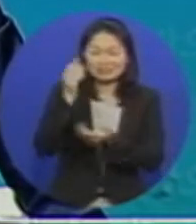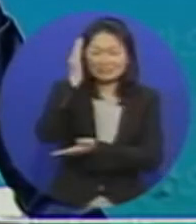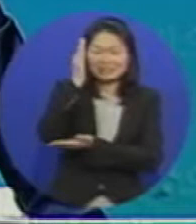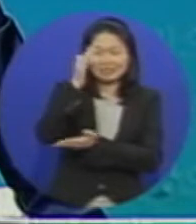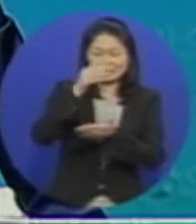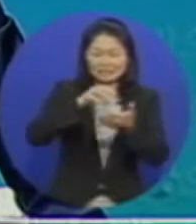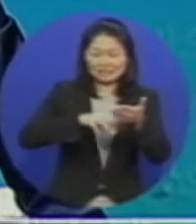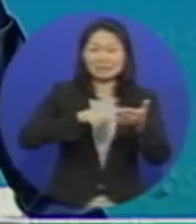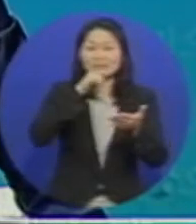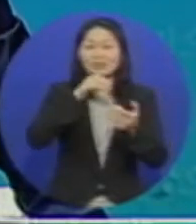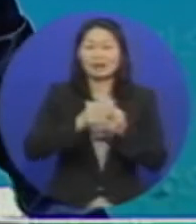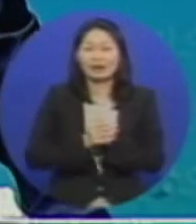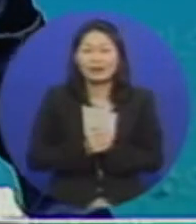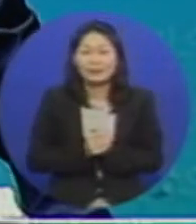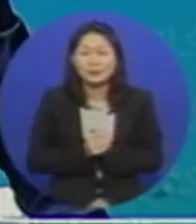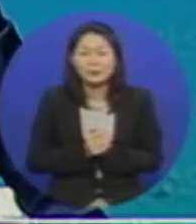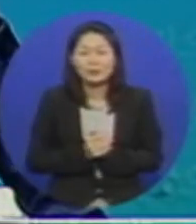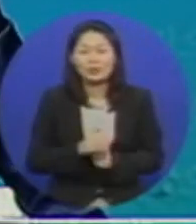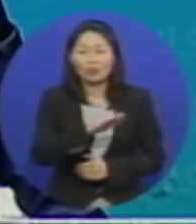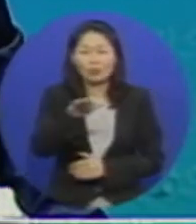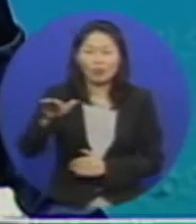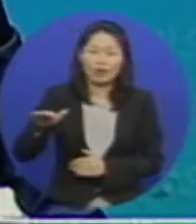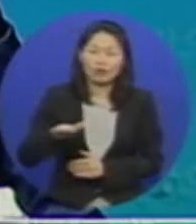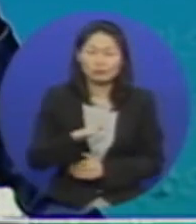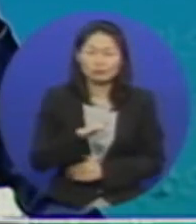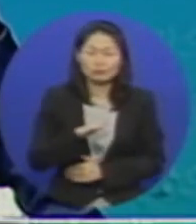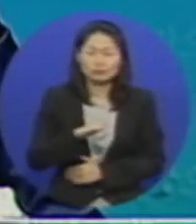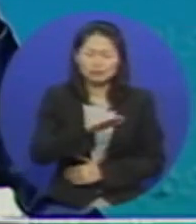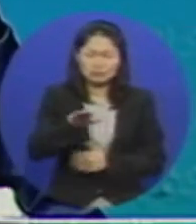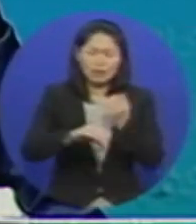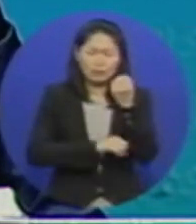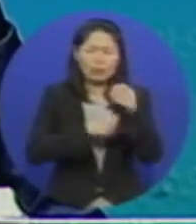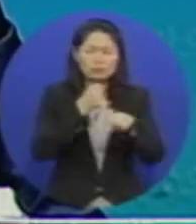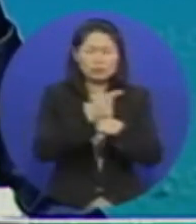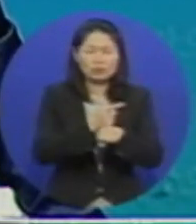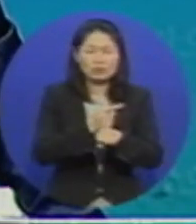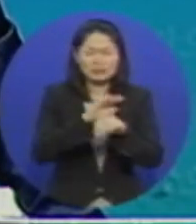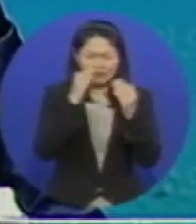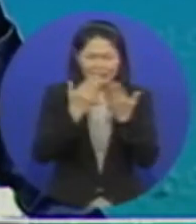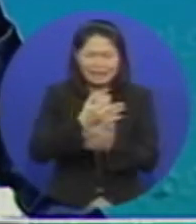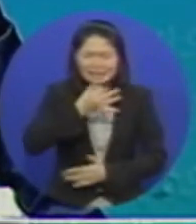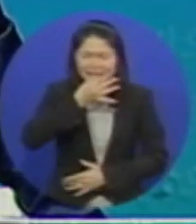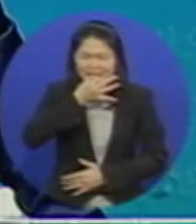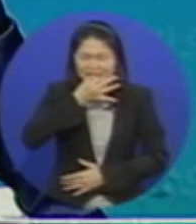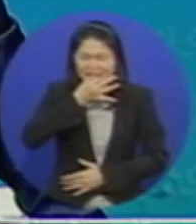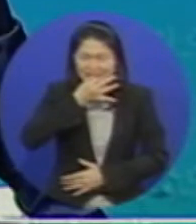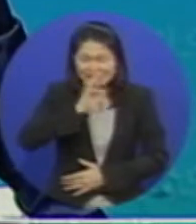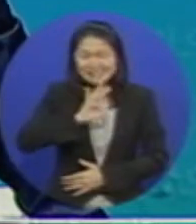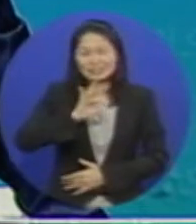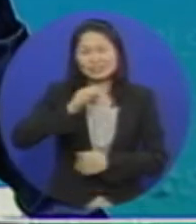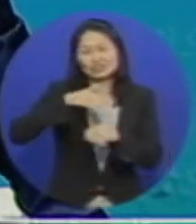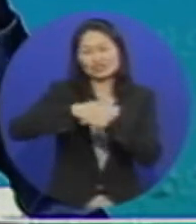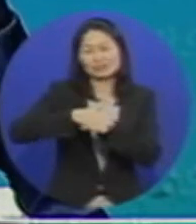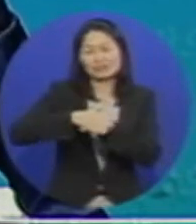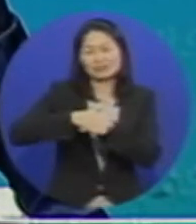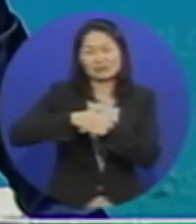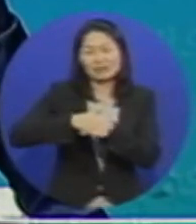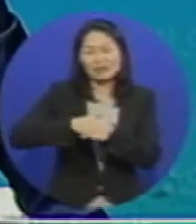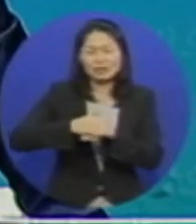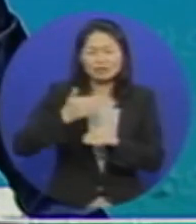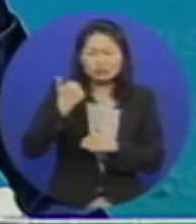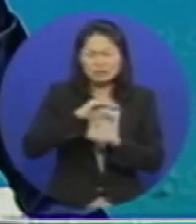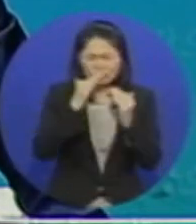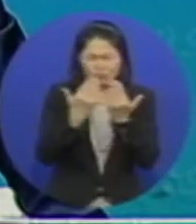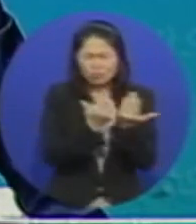있습니다 여러분 우리 본성은 요 다 이기적 이에요 누구나 다 아 캐